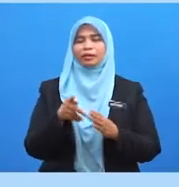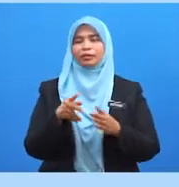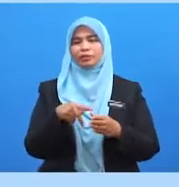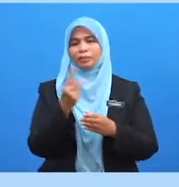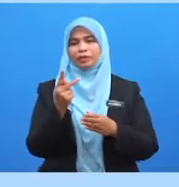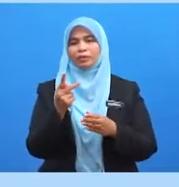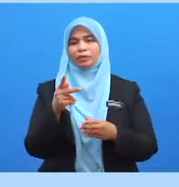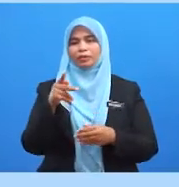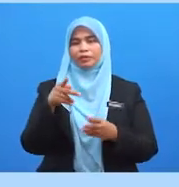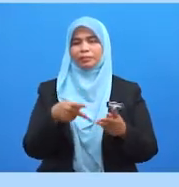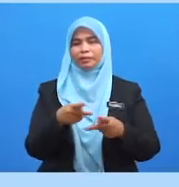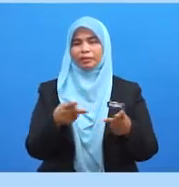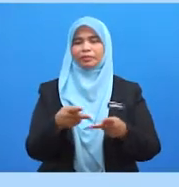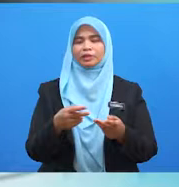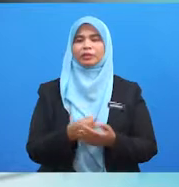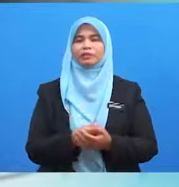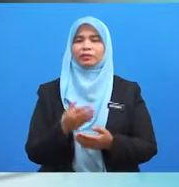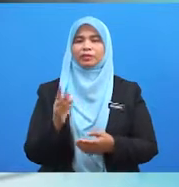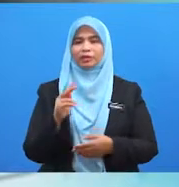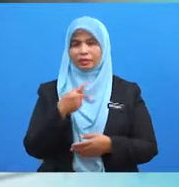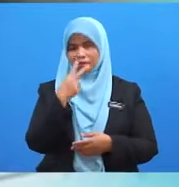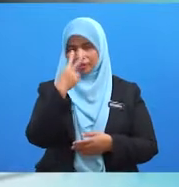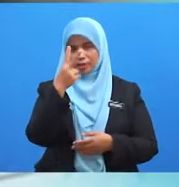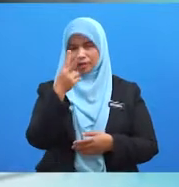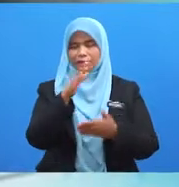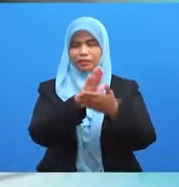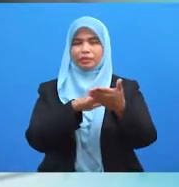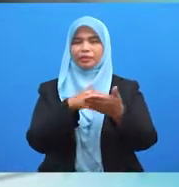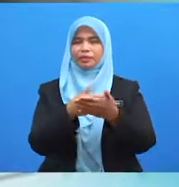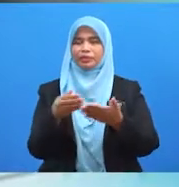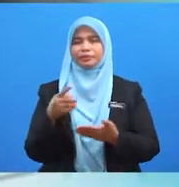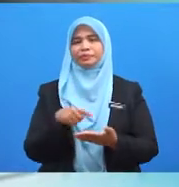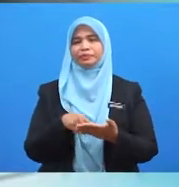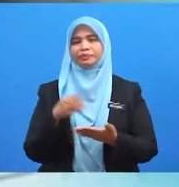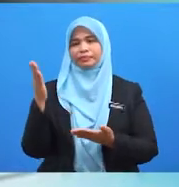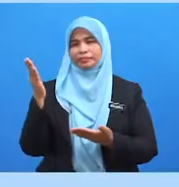produk atau perkhidmatan. Mari kita lihat jadual di sebelah.